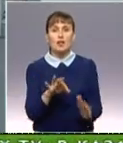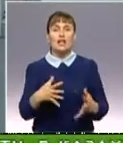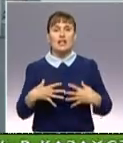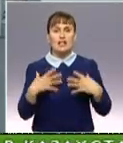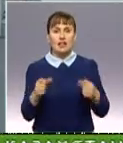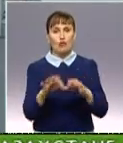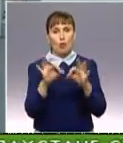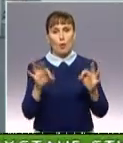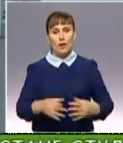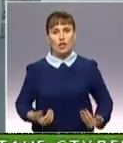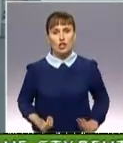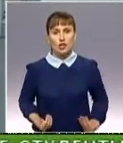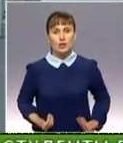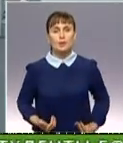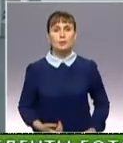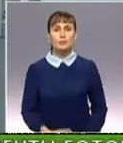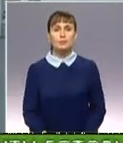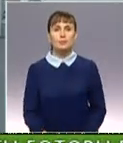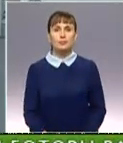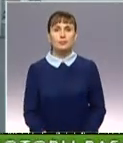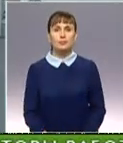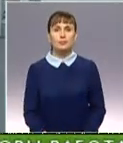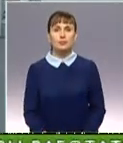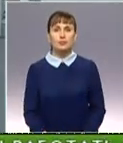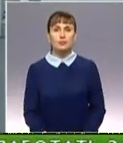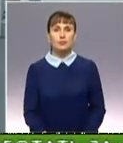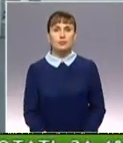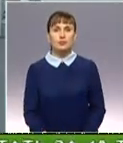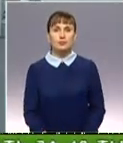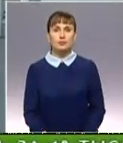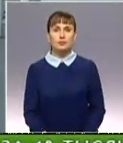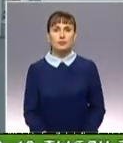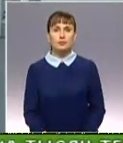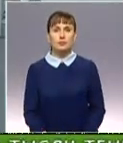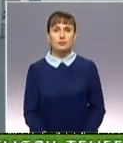здоровый образ жизни. Бахыджан Нурпейсов, Арсен Сандыбаев, телеканал «Алматы».